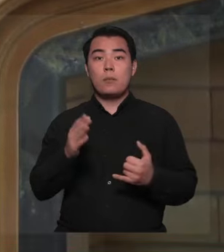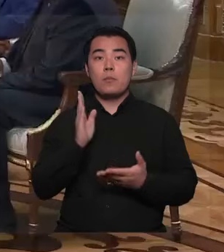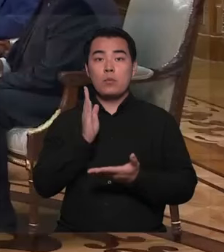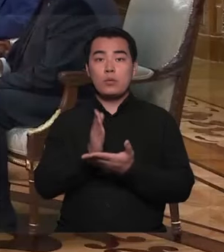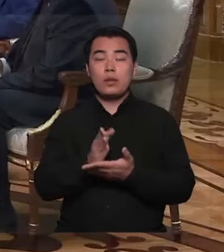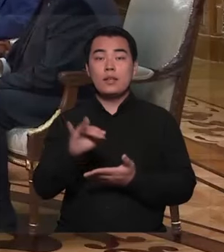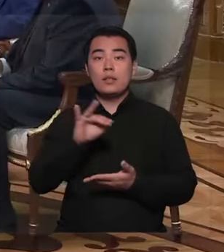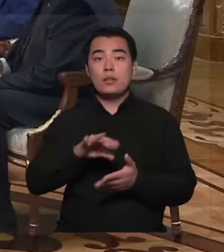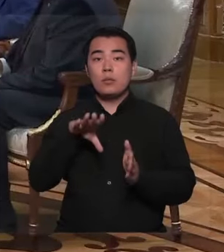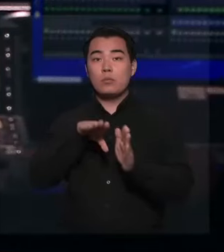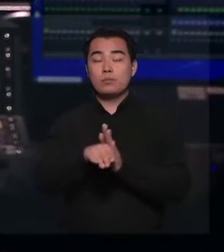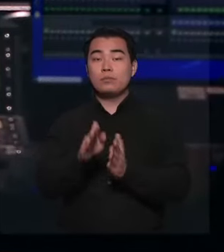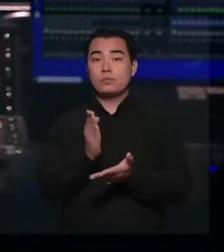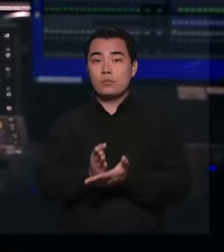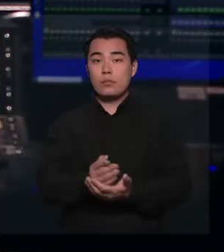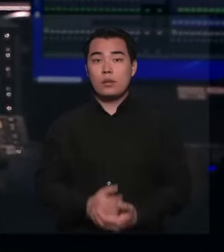в историю.